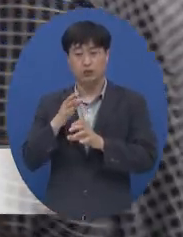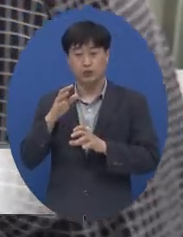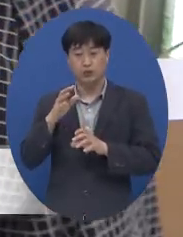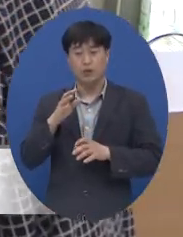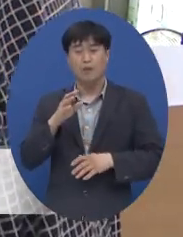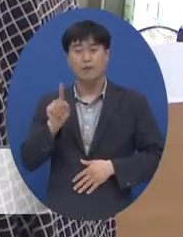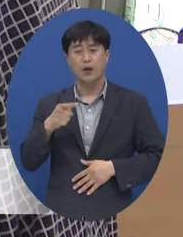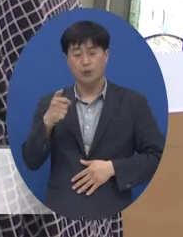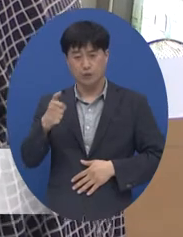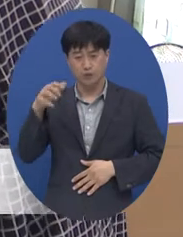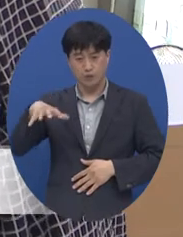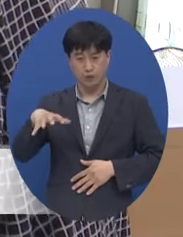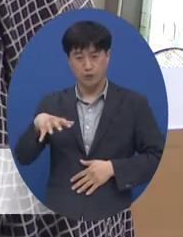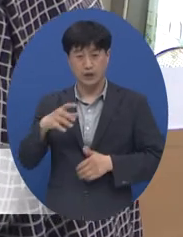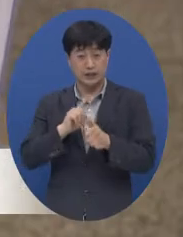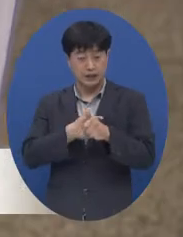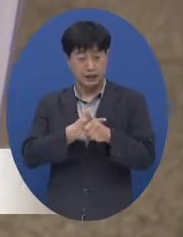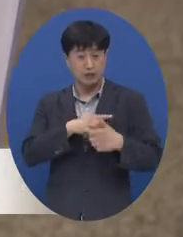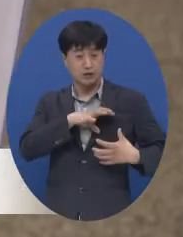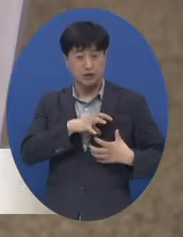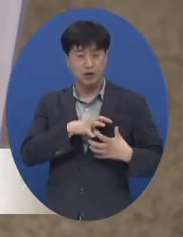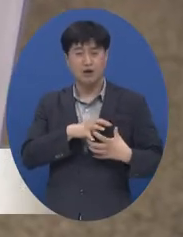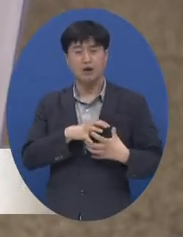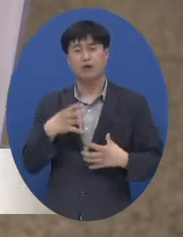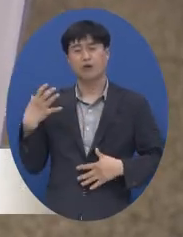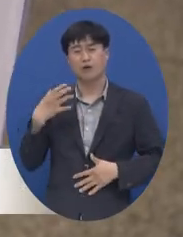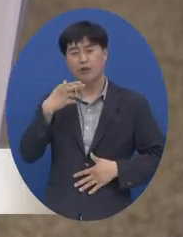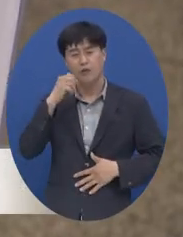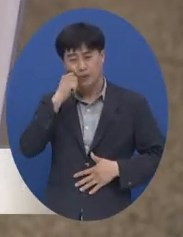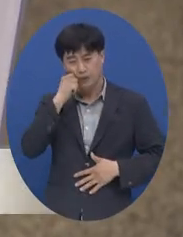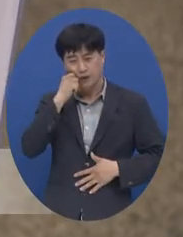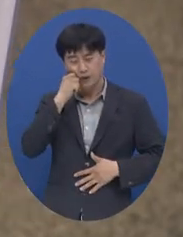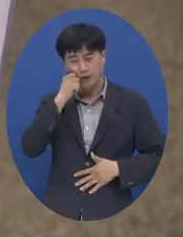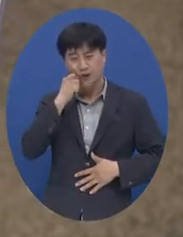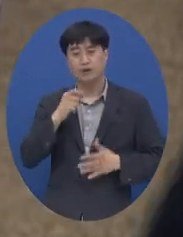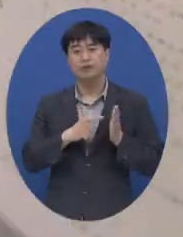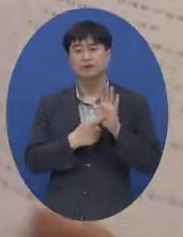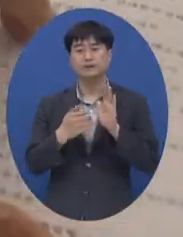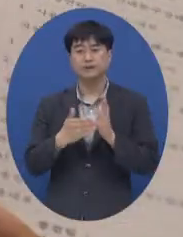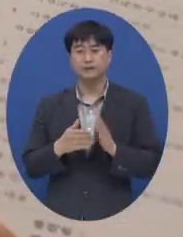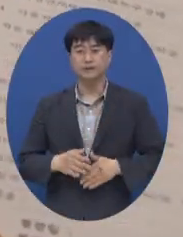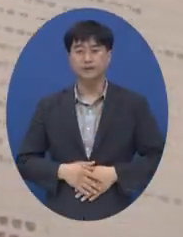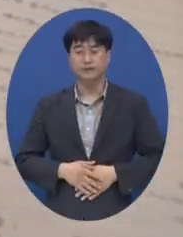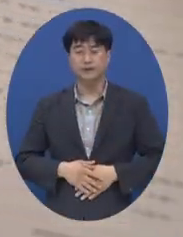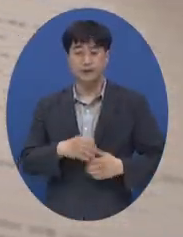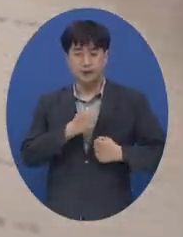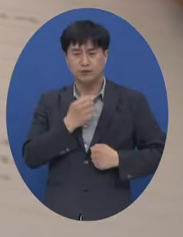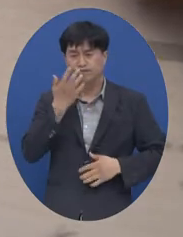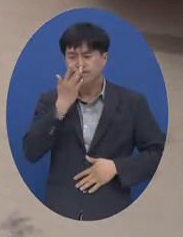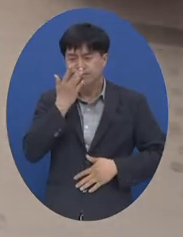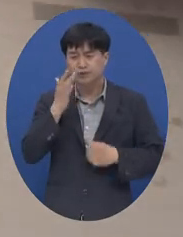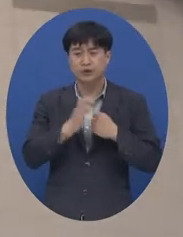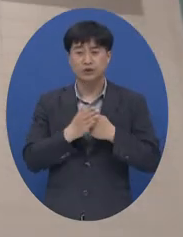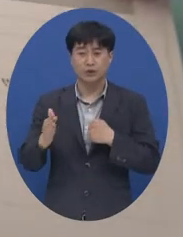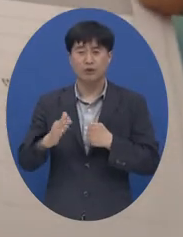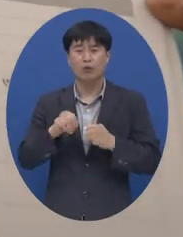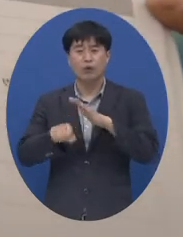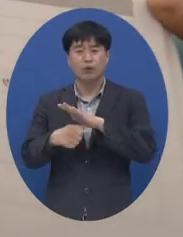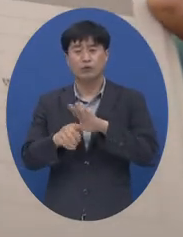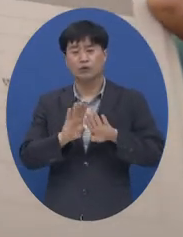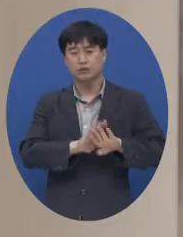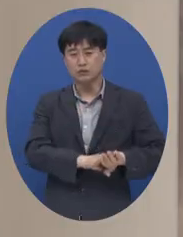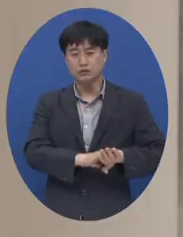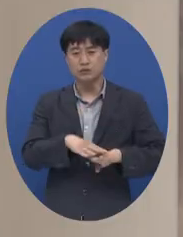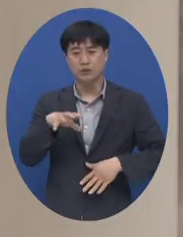곳에 설치된 자동심장충격기들이 재구실을 못하고 있는 것으로 드러났습니다. 안전불감증으로 인해 엉터리로